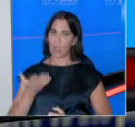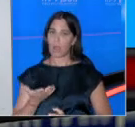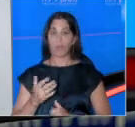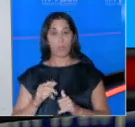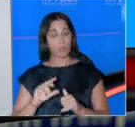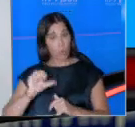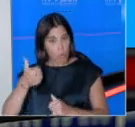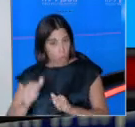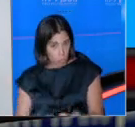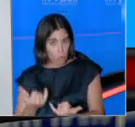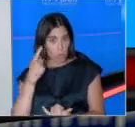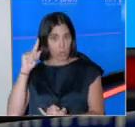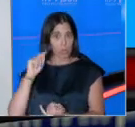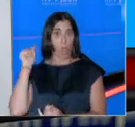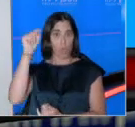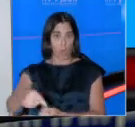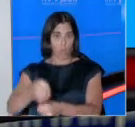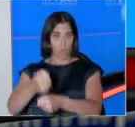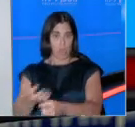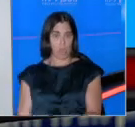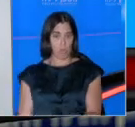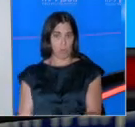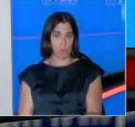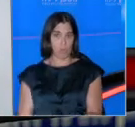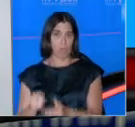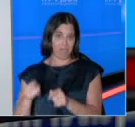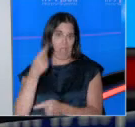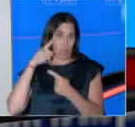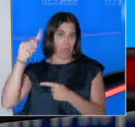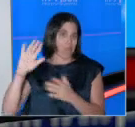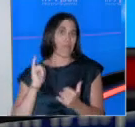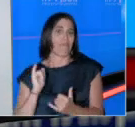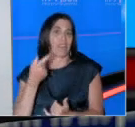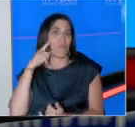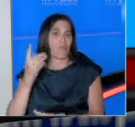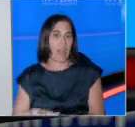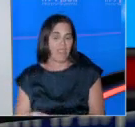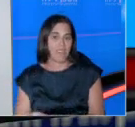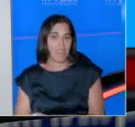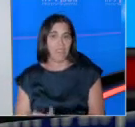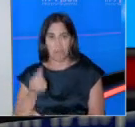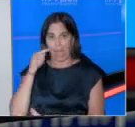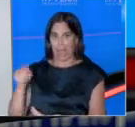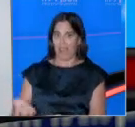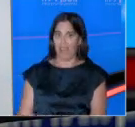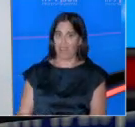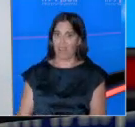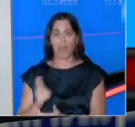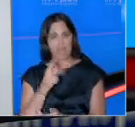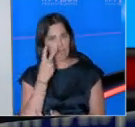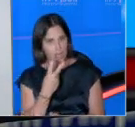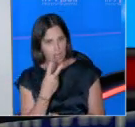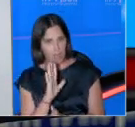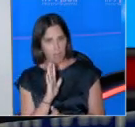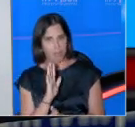כל הוא תופס יוזמה, והוא הולך למהלך הזה. זאת אומרת, אם זה לא יוזמה, אז מה יוזמה, אני בעיניך. אבל תראה,